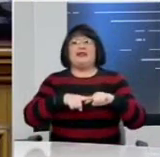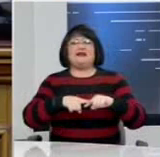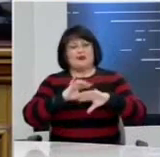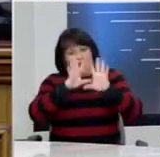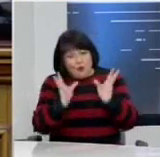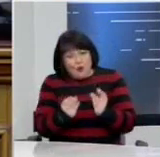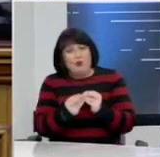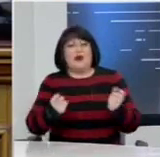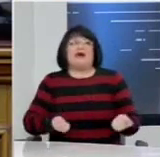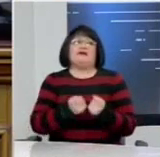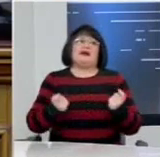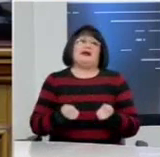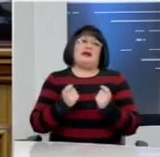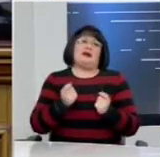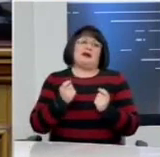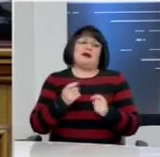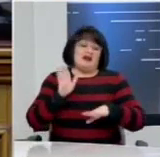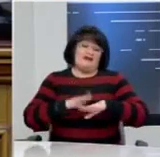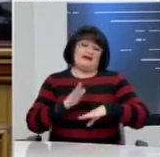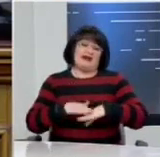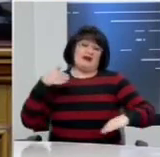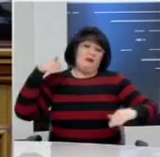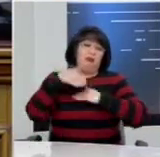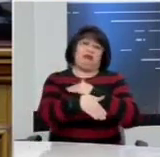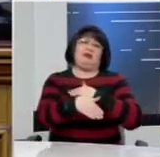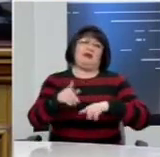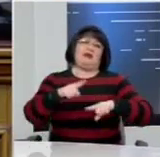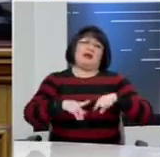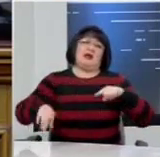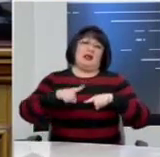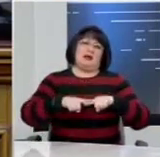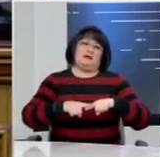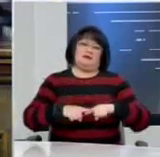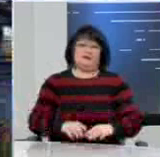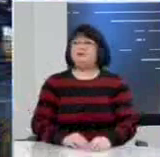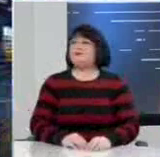αυτά, οδήγησαν στη χρεοκοπία της χώρας.